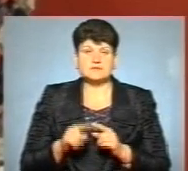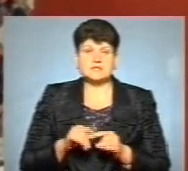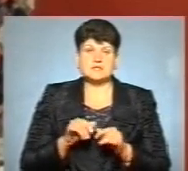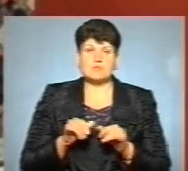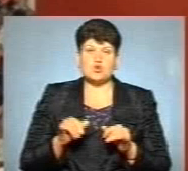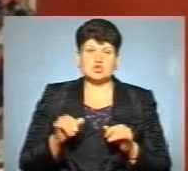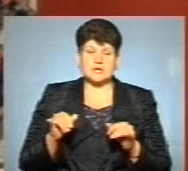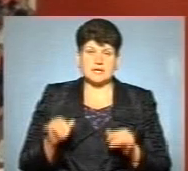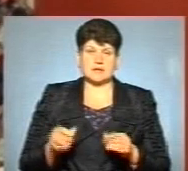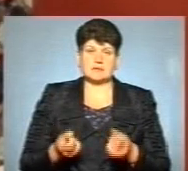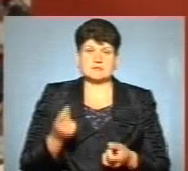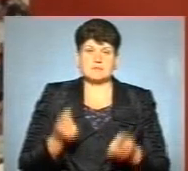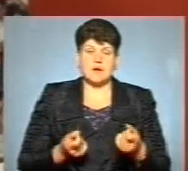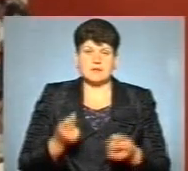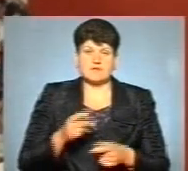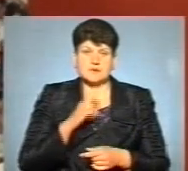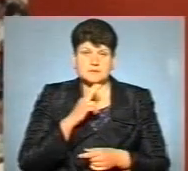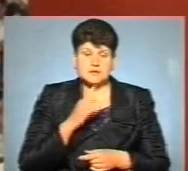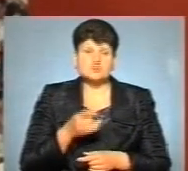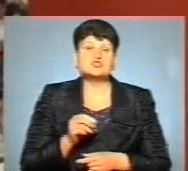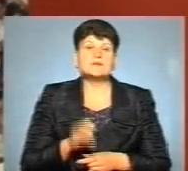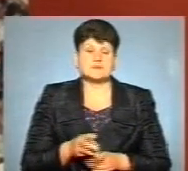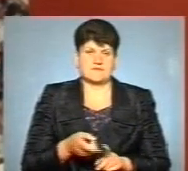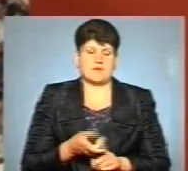і спалах на Кременеччині, з чим він пов'язаний?